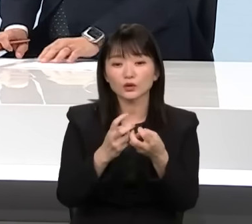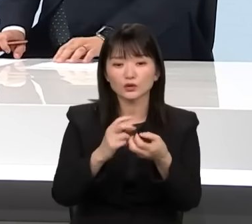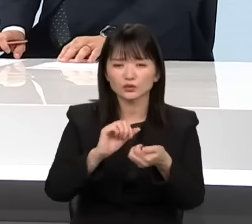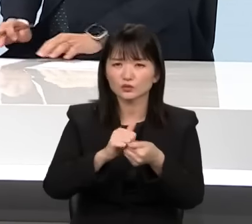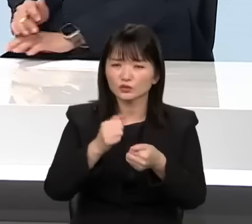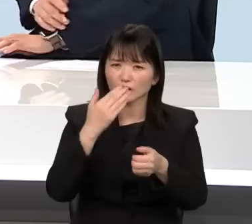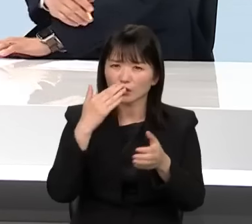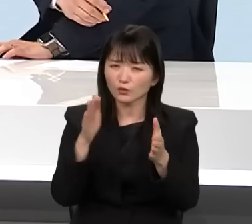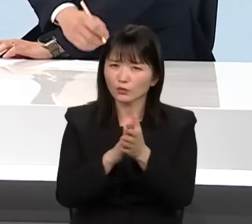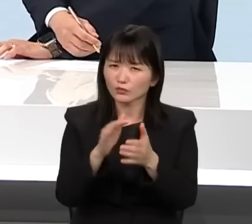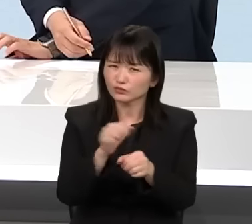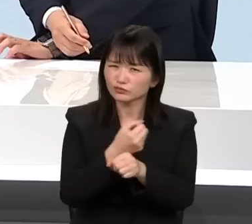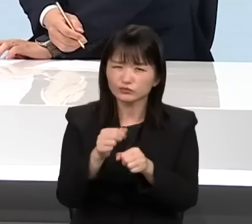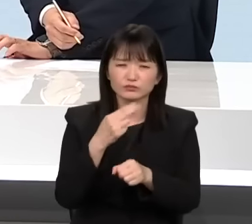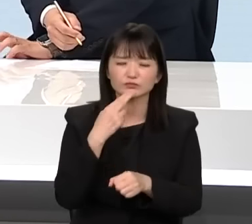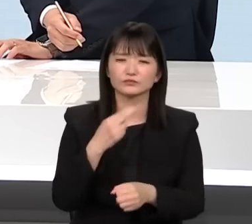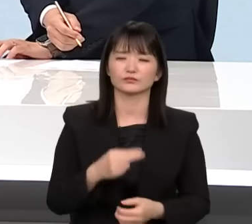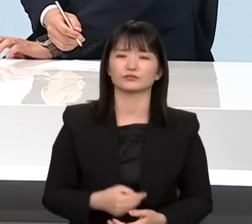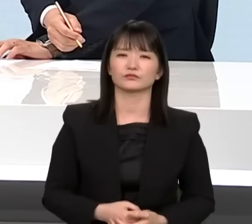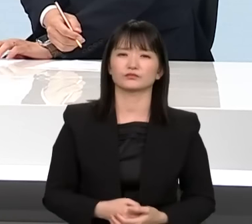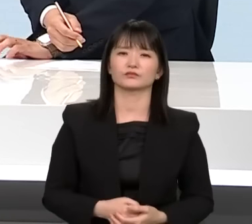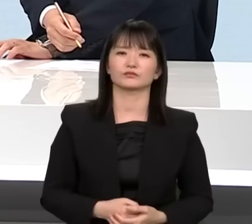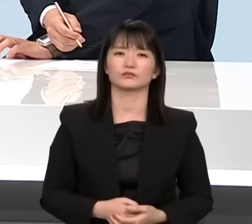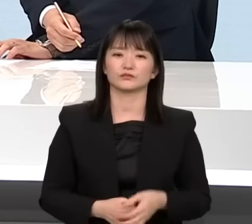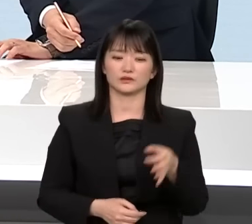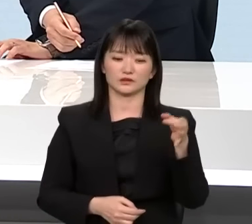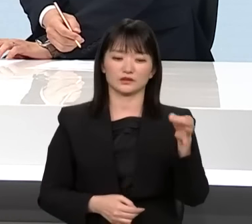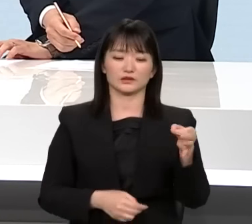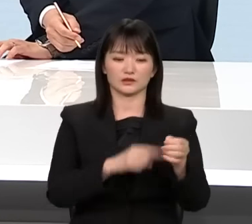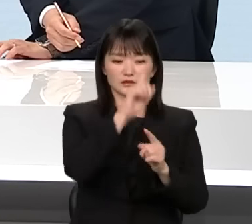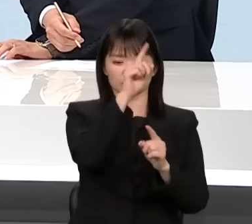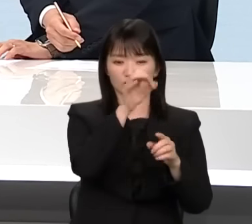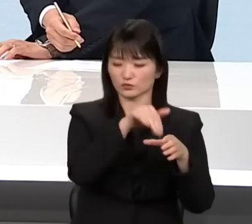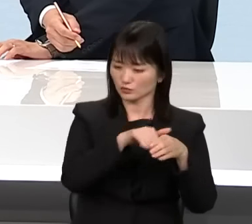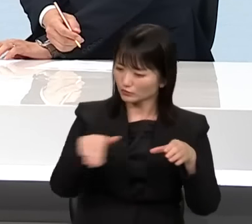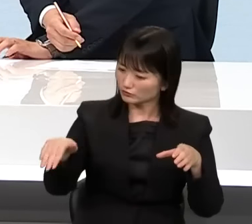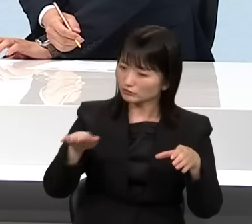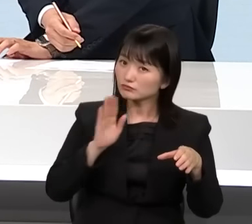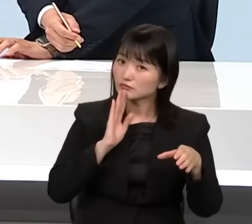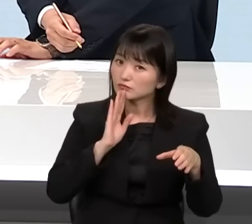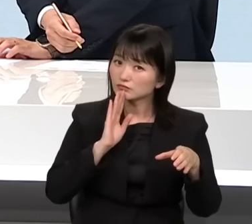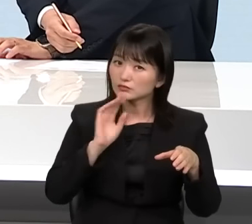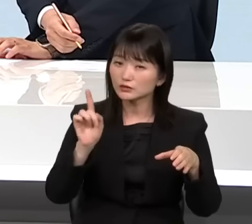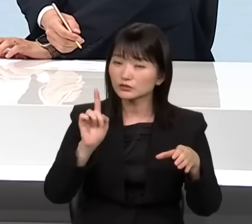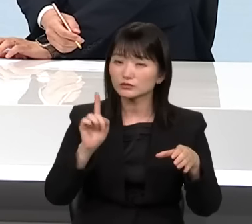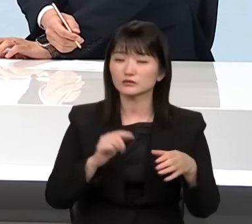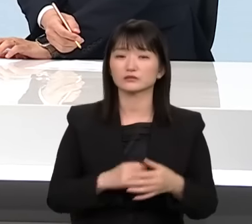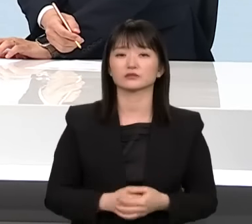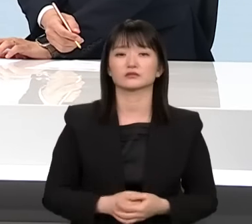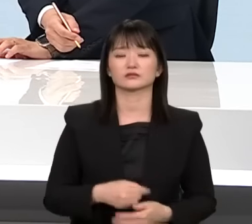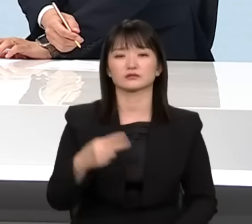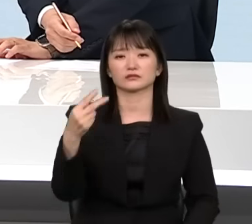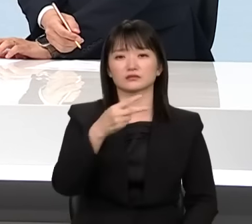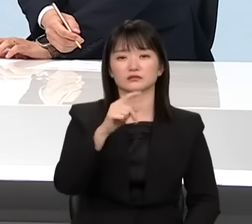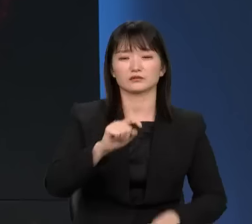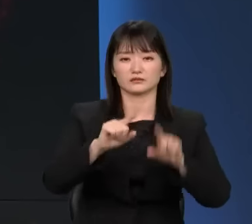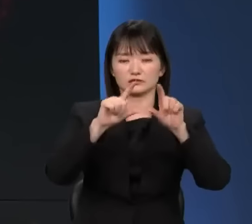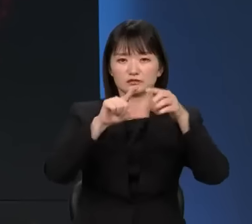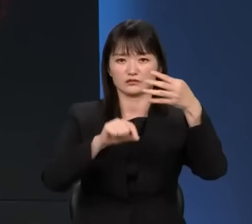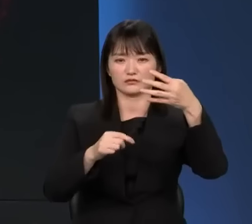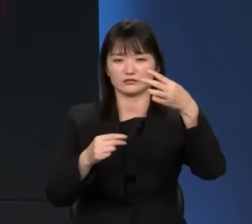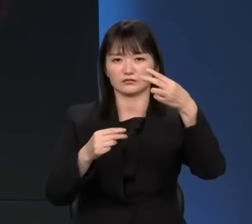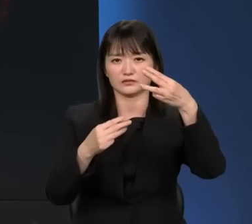논리입니다 근데이 돈을 이씨가 보낸 거라고 볼 수 있는 겁니까 습니다 2010년 3월